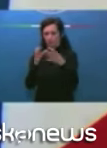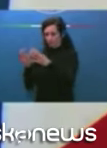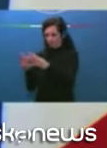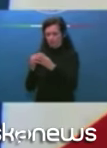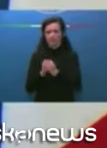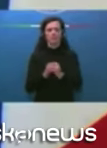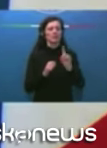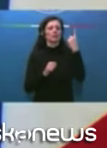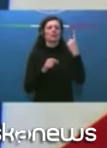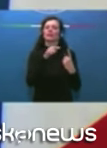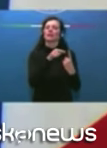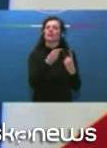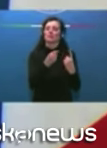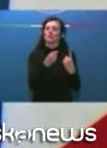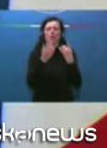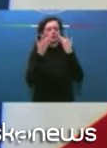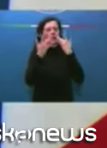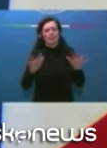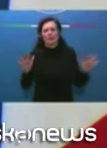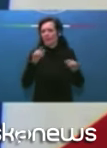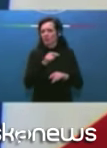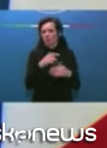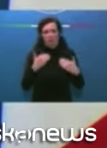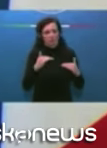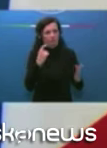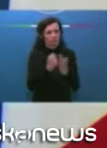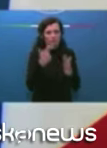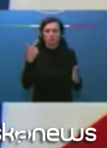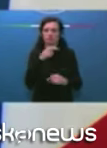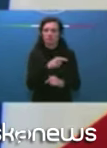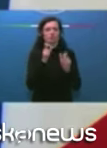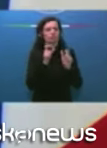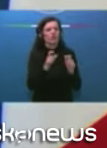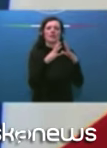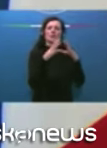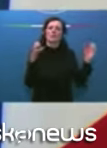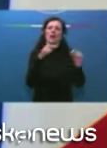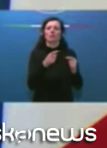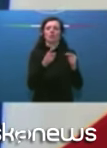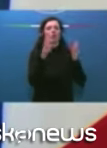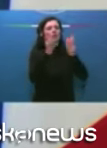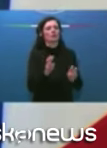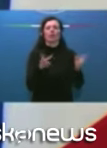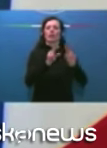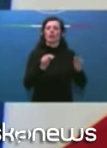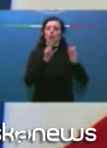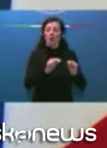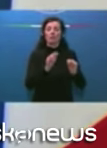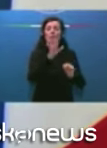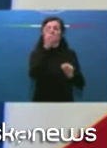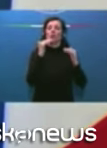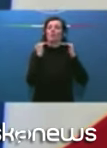formidabile semplificazione per gli impianti di natura rinnovabile, prevalentemente